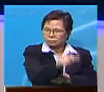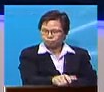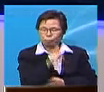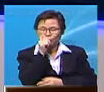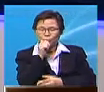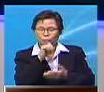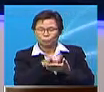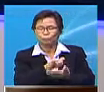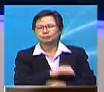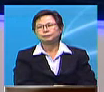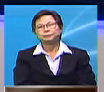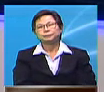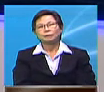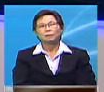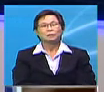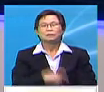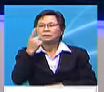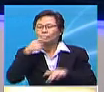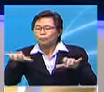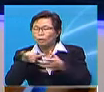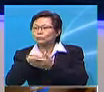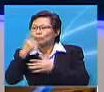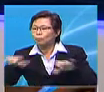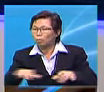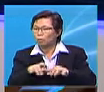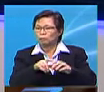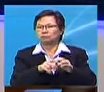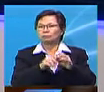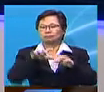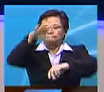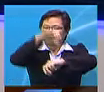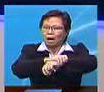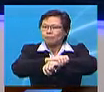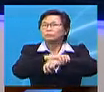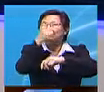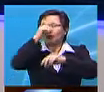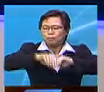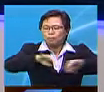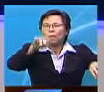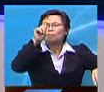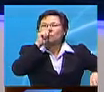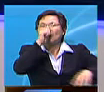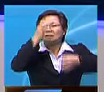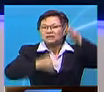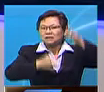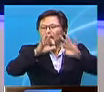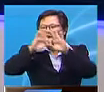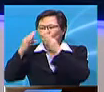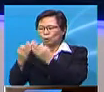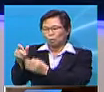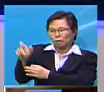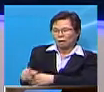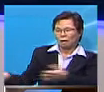Nuri natira mereka yang berbuat demikian berdepan tindakan undang-undang kerana menyebar maklumat palsu sekiranya keluarga